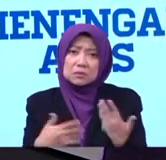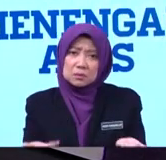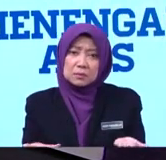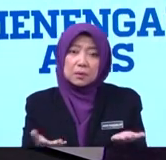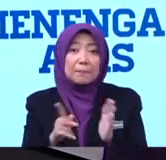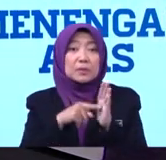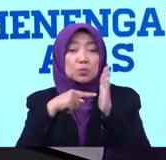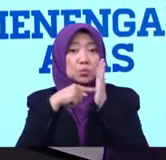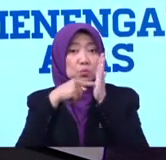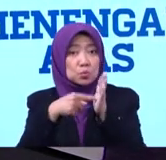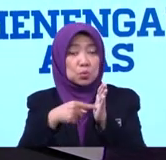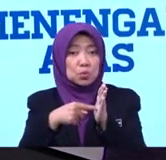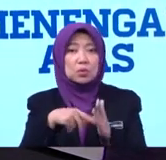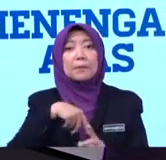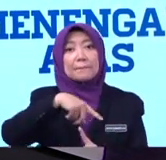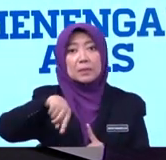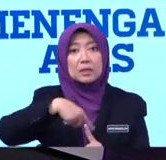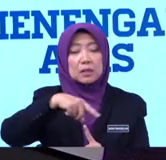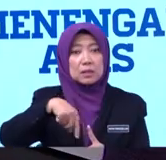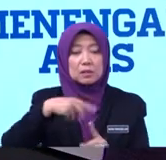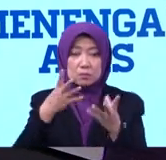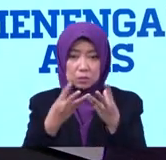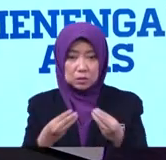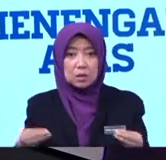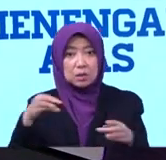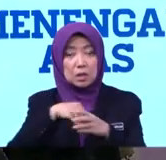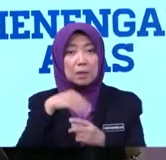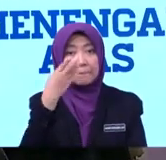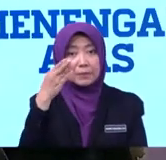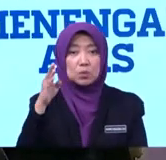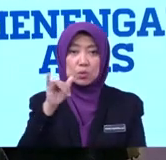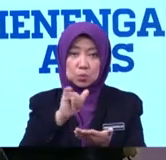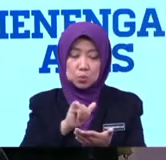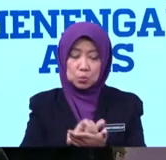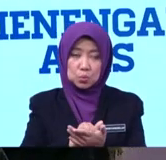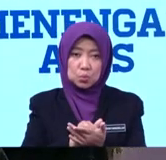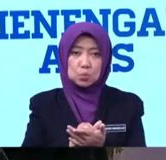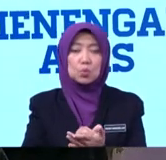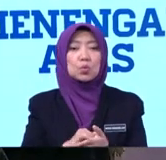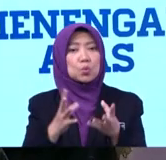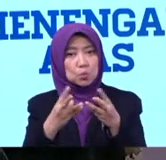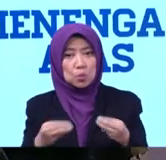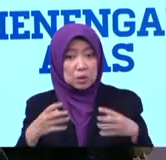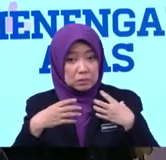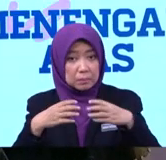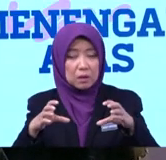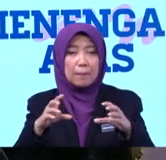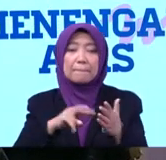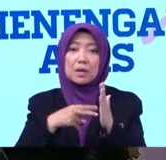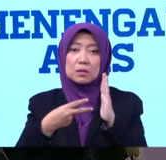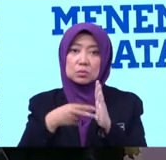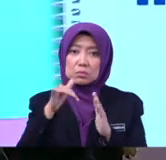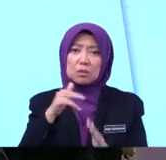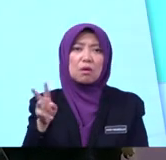jadi larutan metillina biru nih luntur dalam AC yang sangat cepat maksudnya sampel